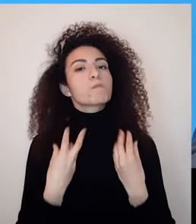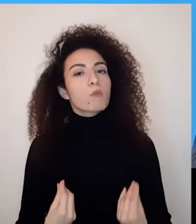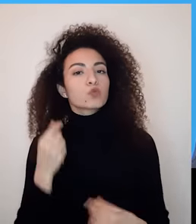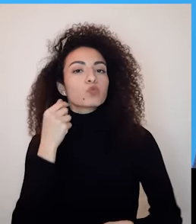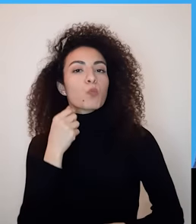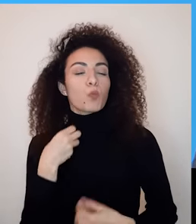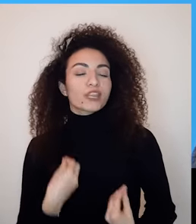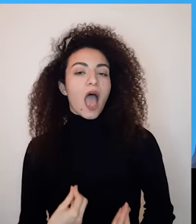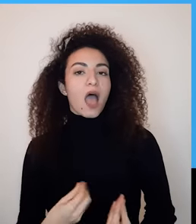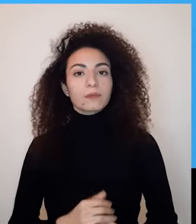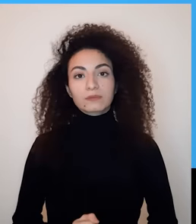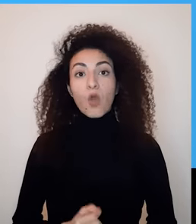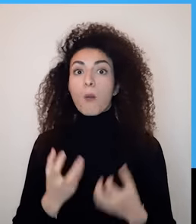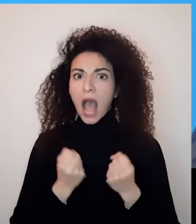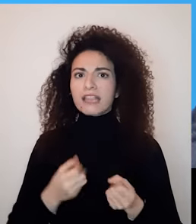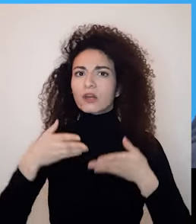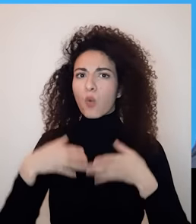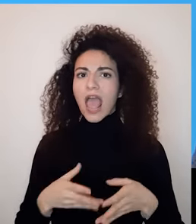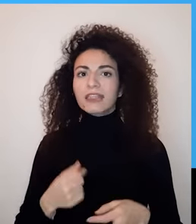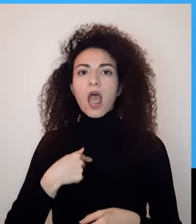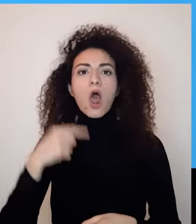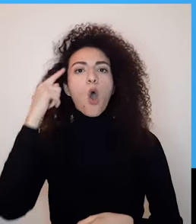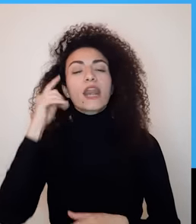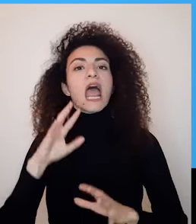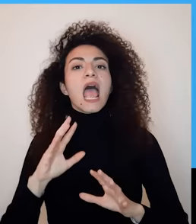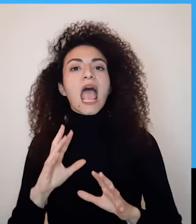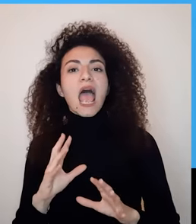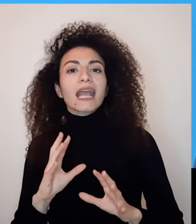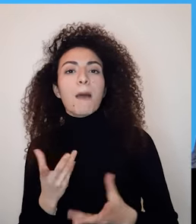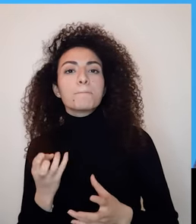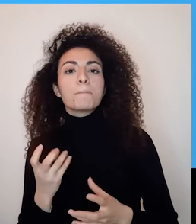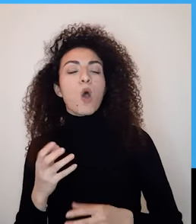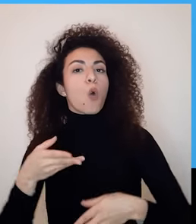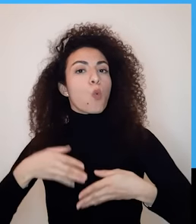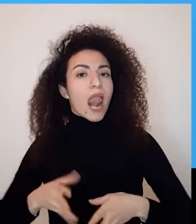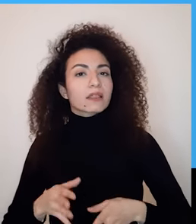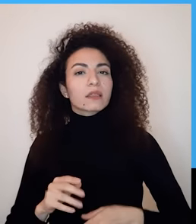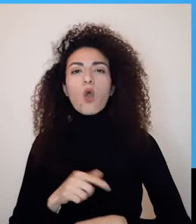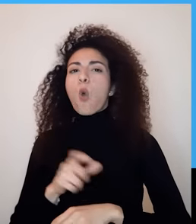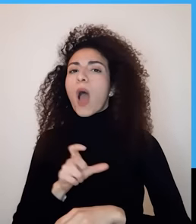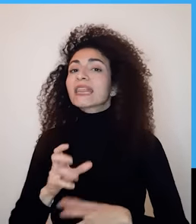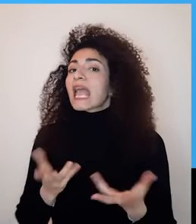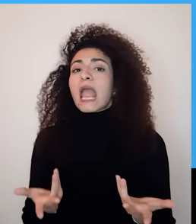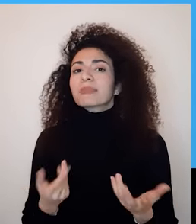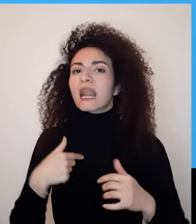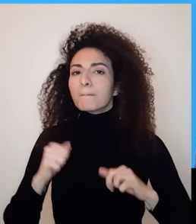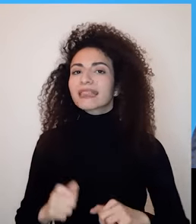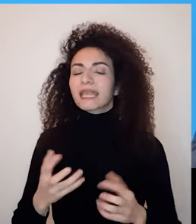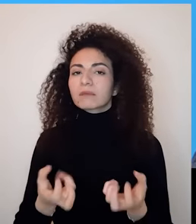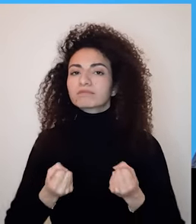إنجابية مرضية وآمنة، والقدرة على إنجاب الأطفال وحرية القرار فيما يتعلق بإنجاب